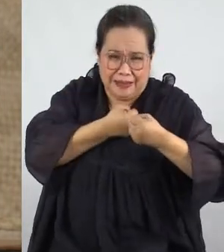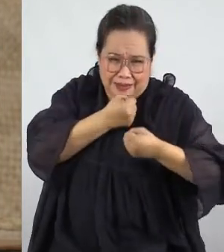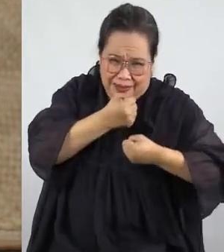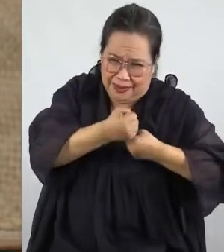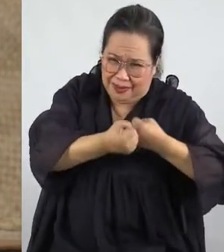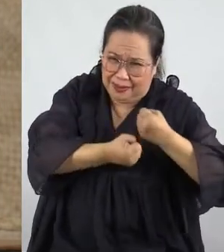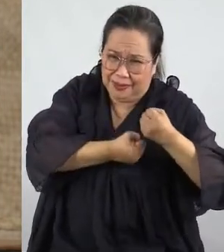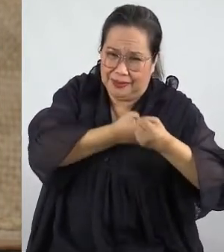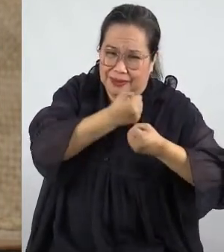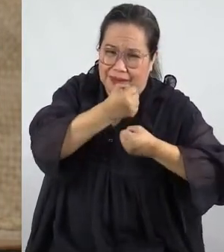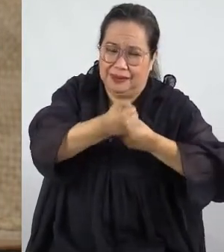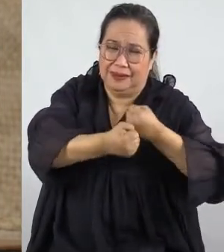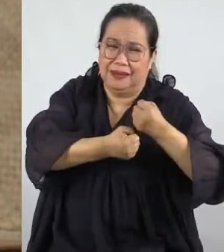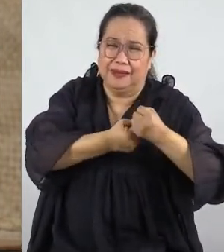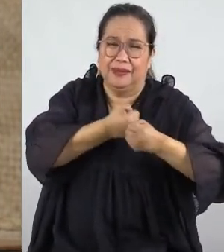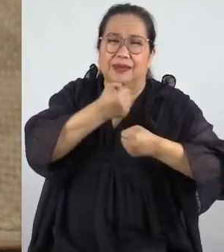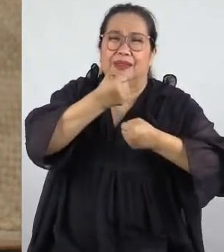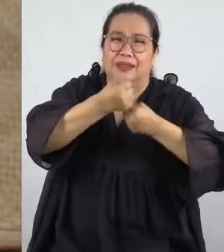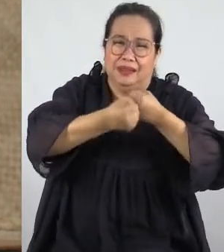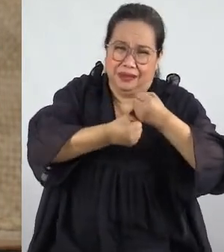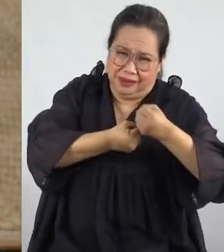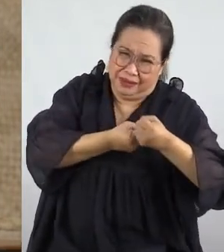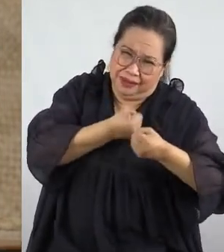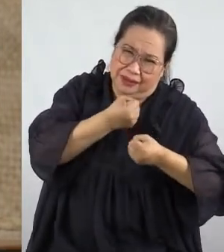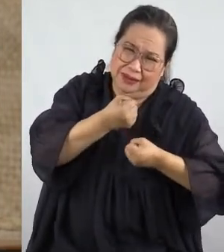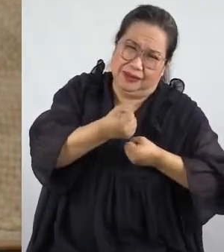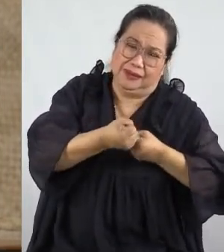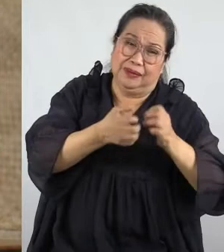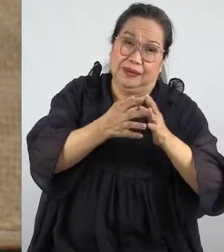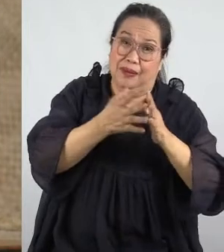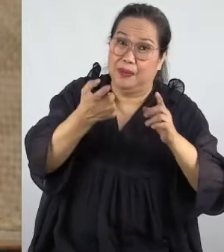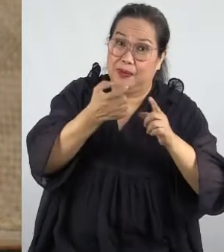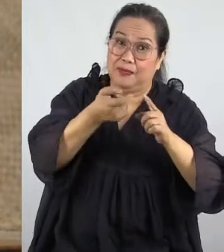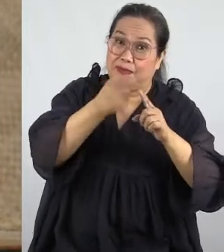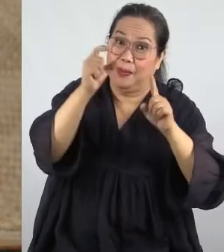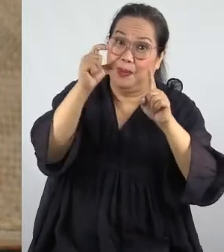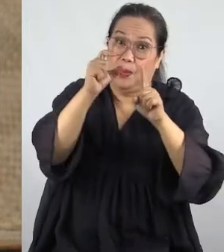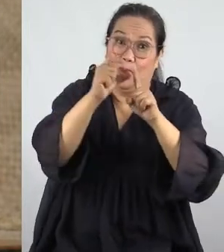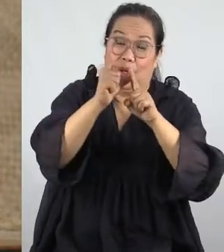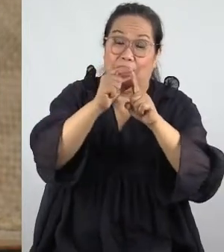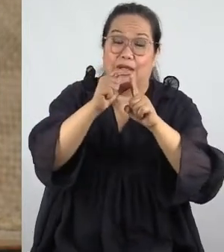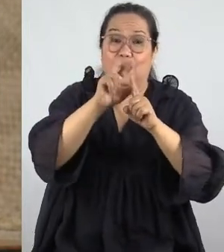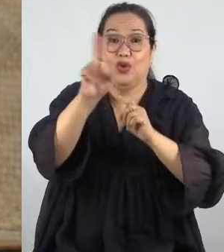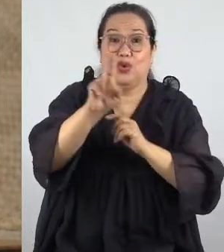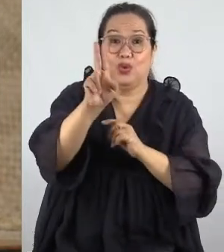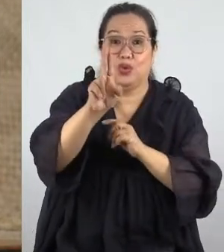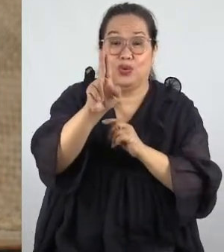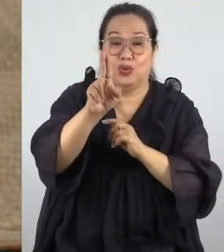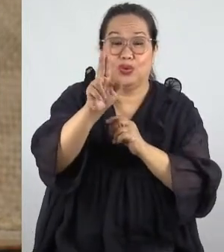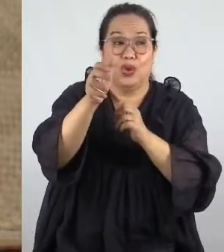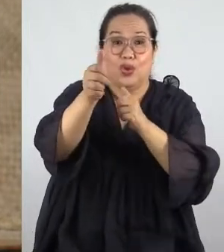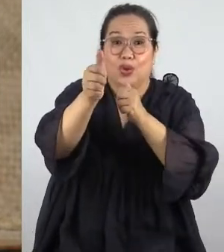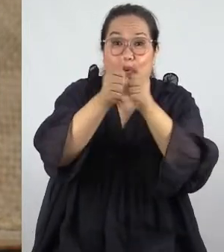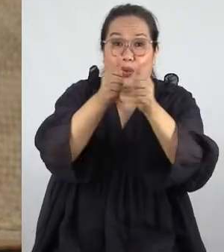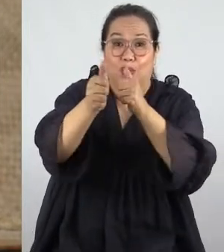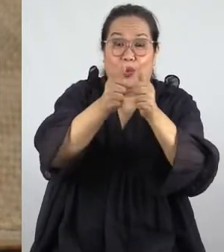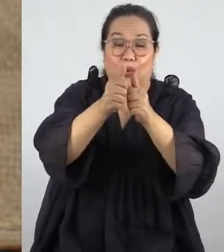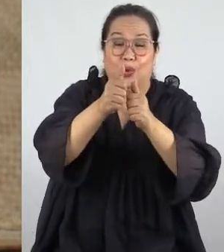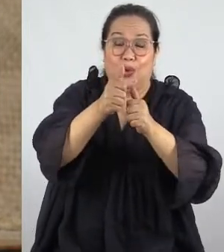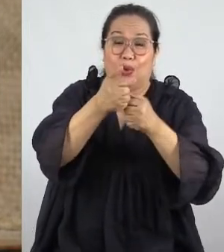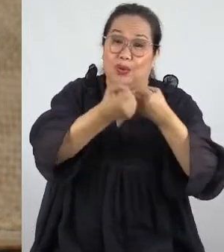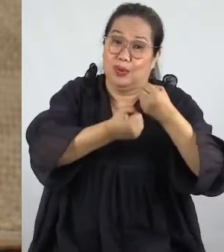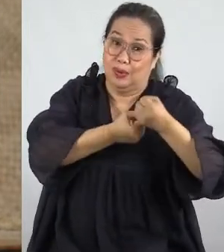mahigit. Agonize. Pero ang root word niya, ginamit dito, na race ay